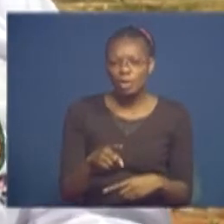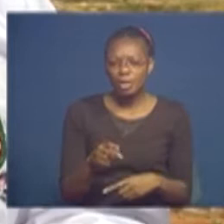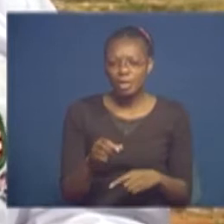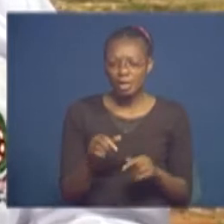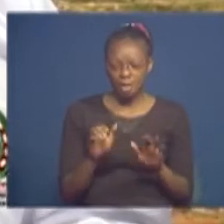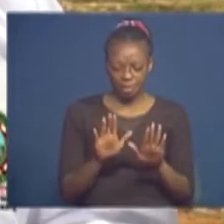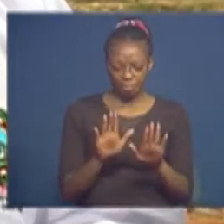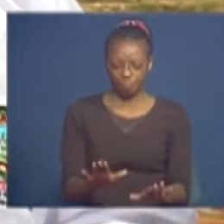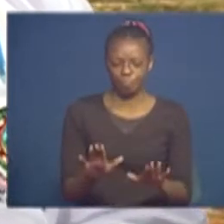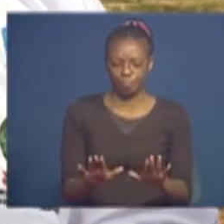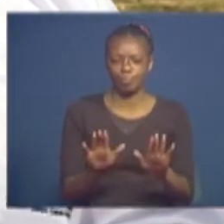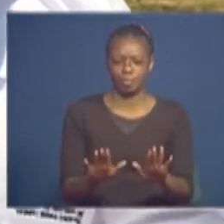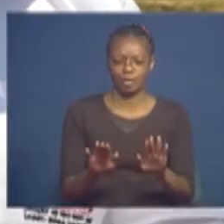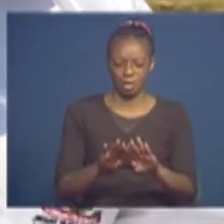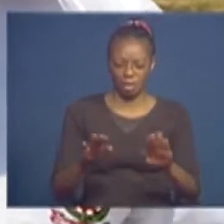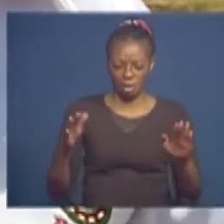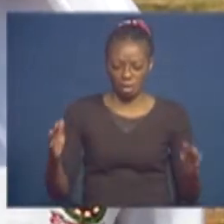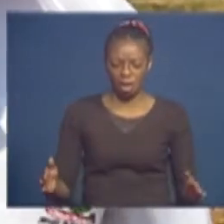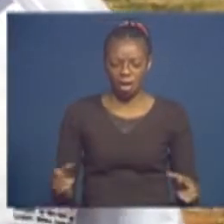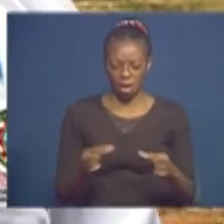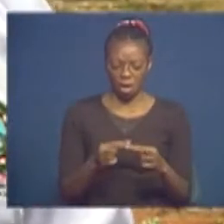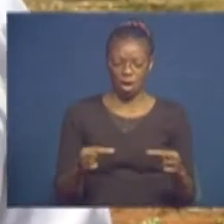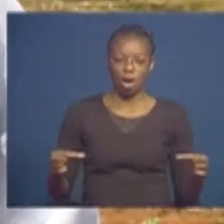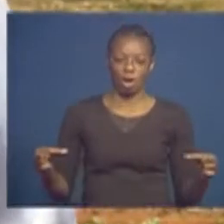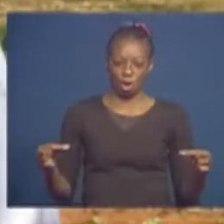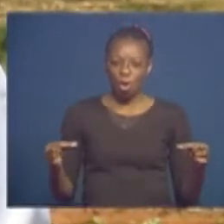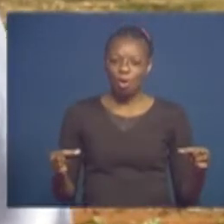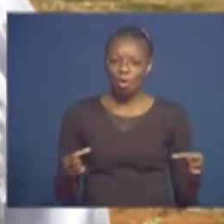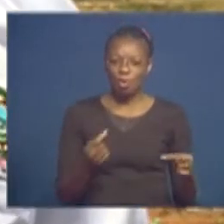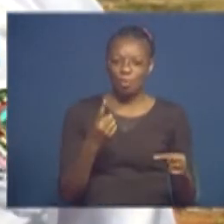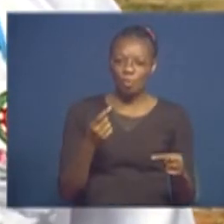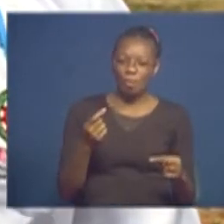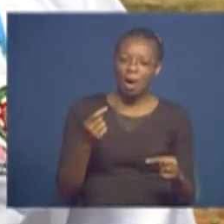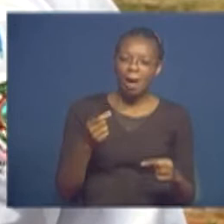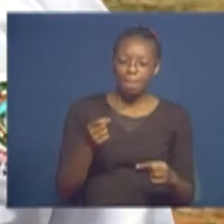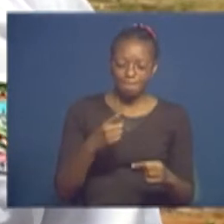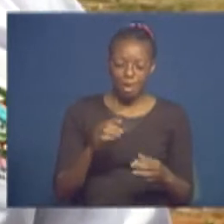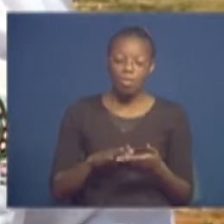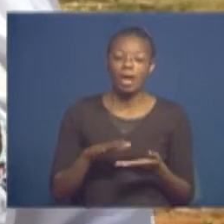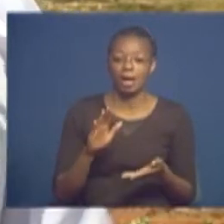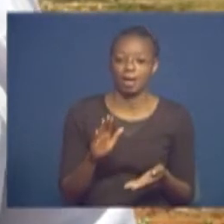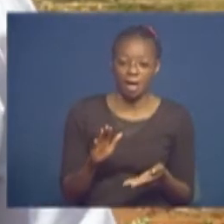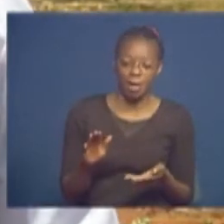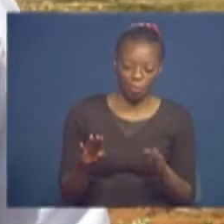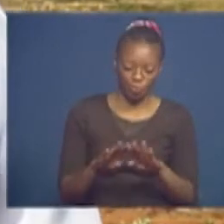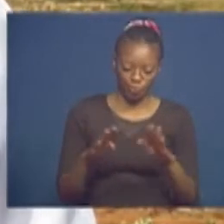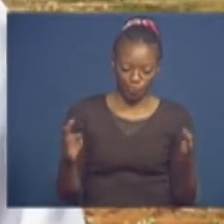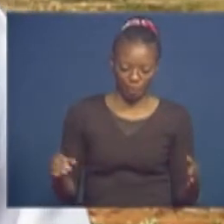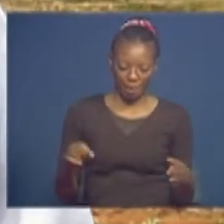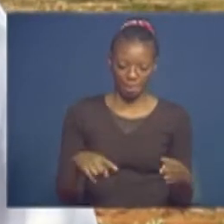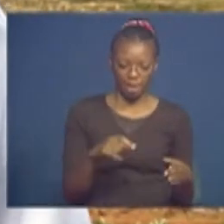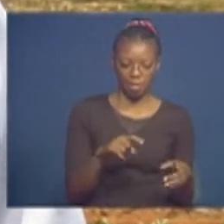kidogo, longer than 1 month. So nurseries zikisha pandwa namna